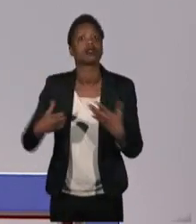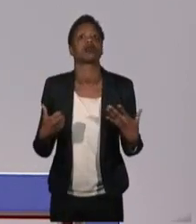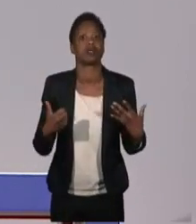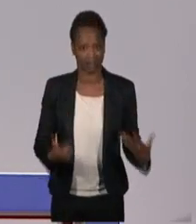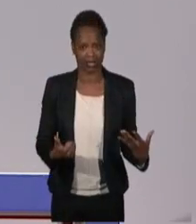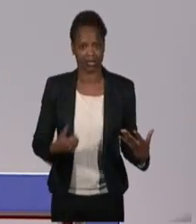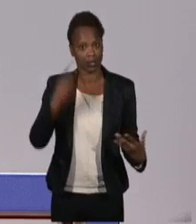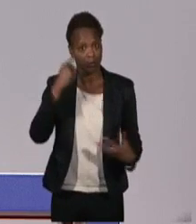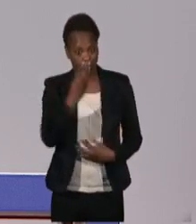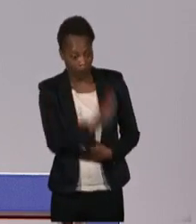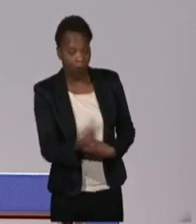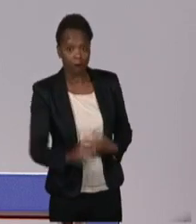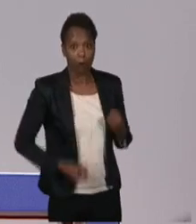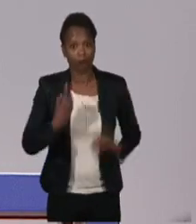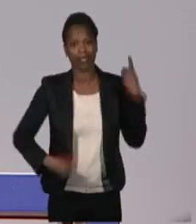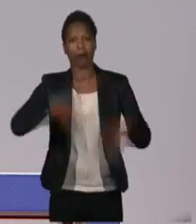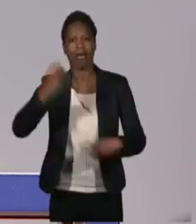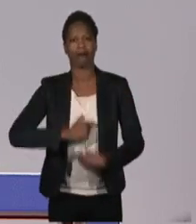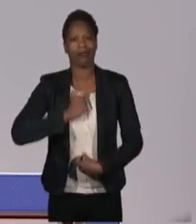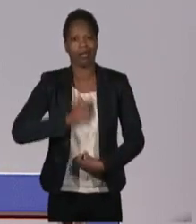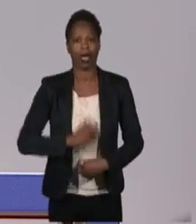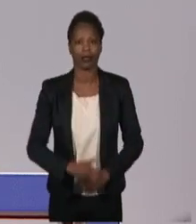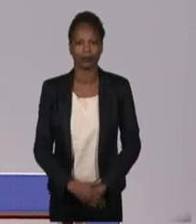enfant d'ouvrier pour devenir cadre.